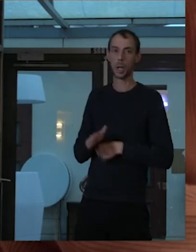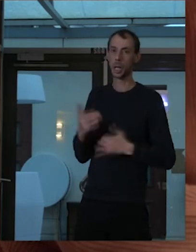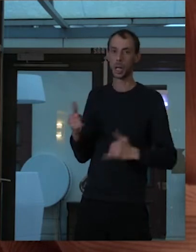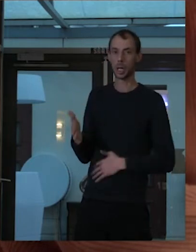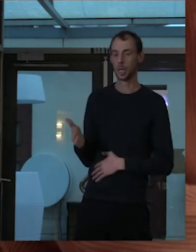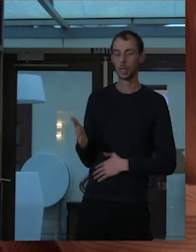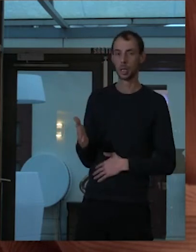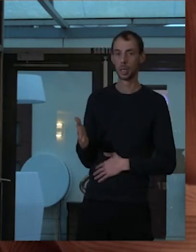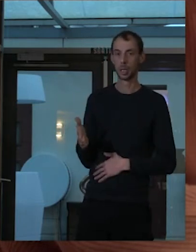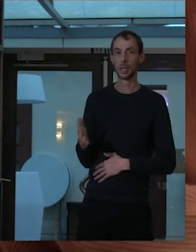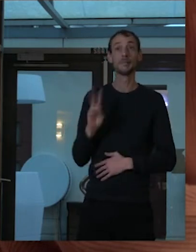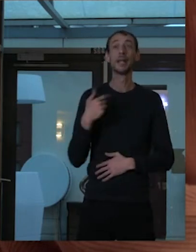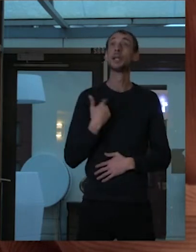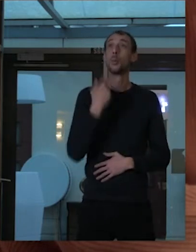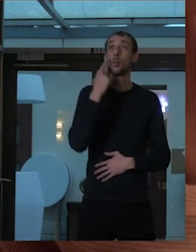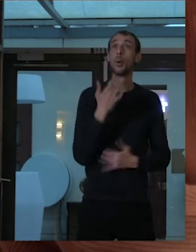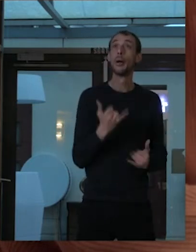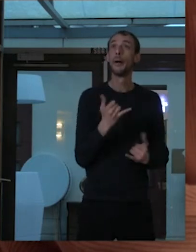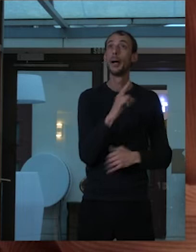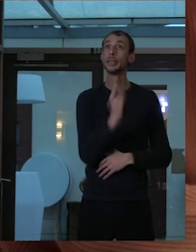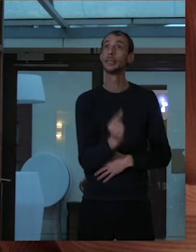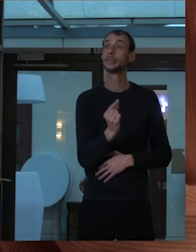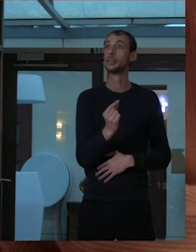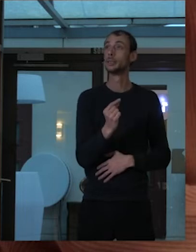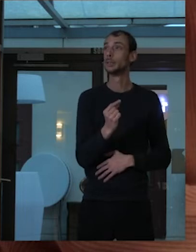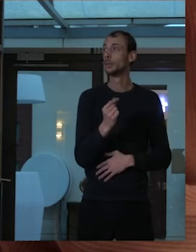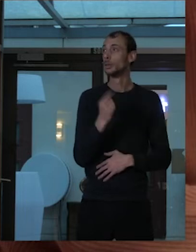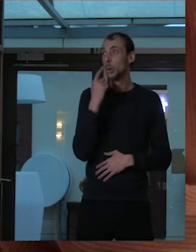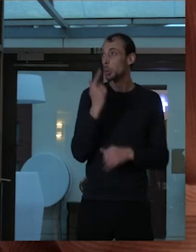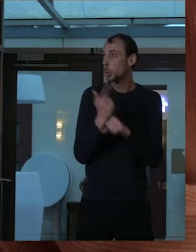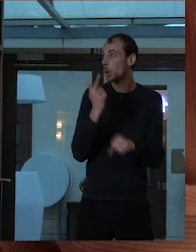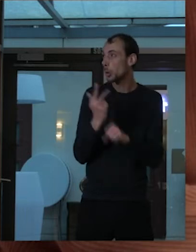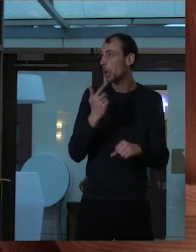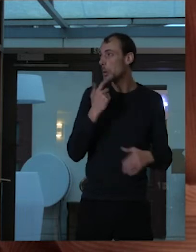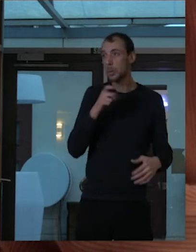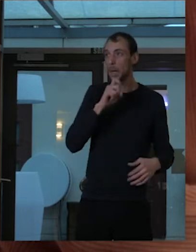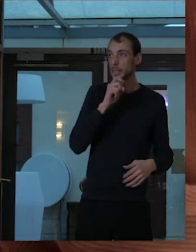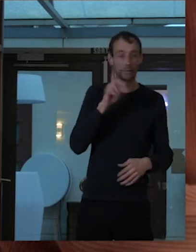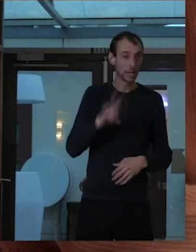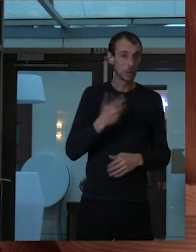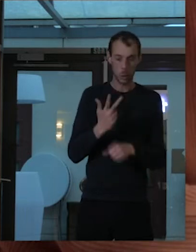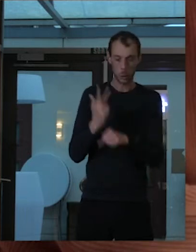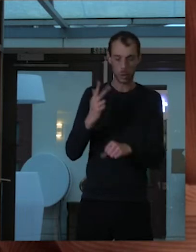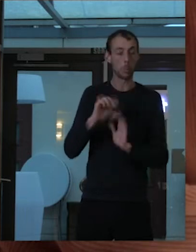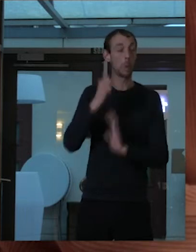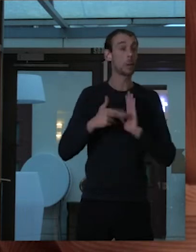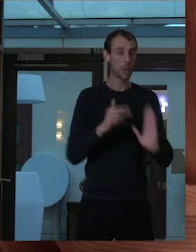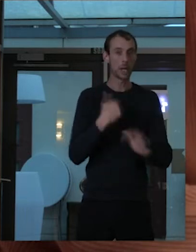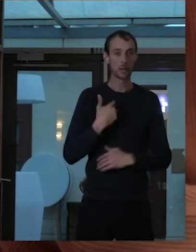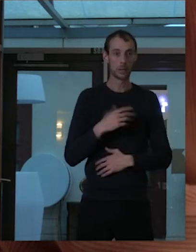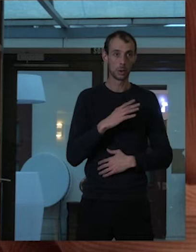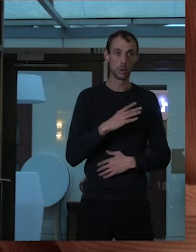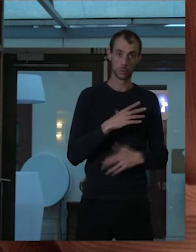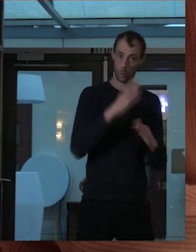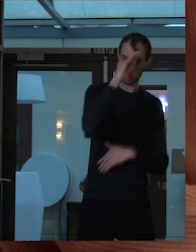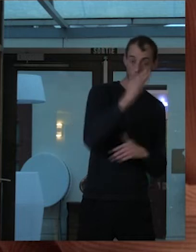au Girondins jusqu'à peut-être il y a 2 ou 3 ans de ça. Moi, mon premier contrat, je cumulais 3 boulots en plus, donc ça a été